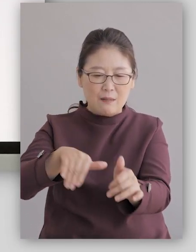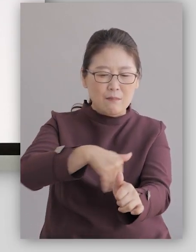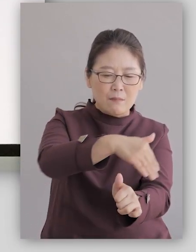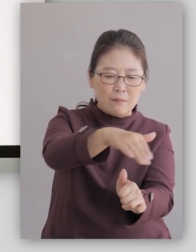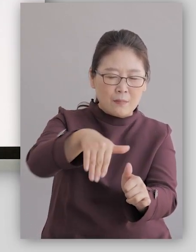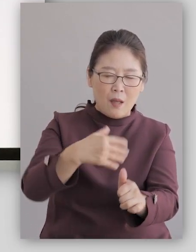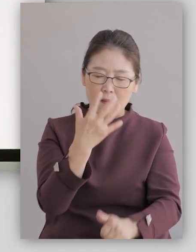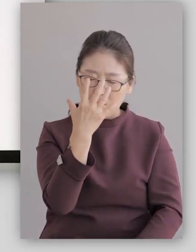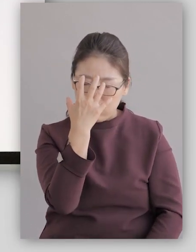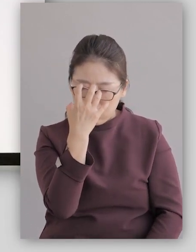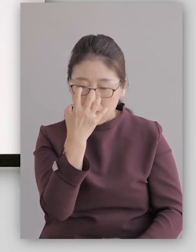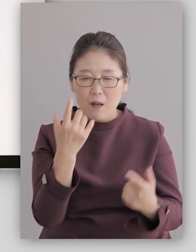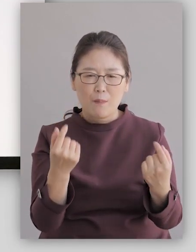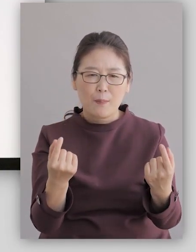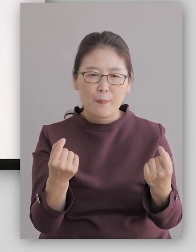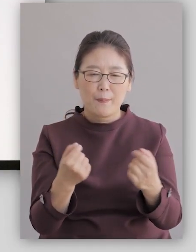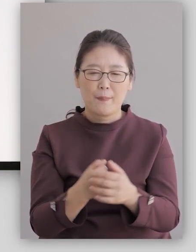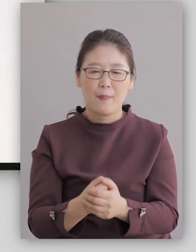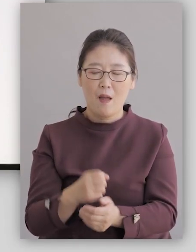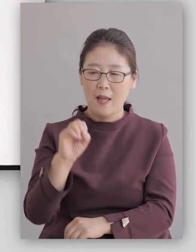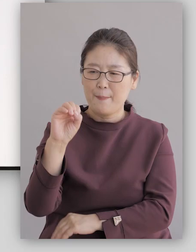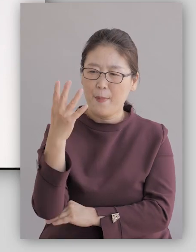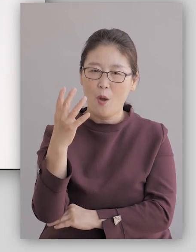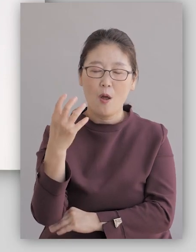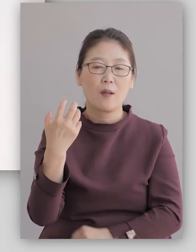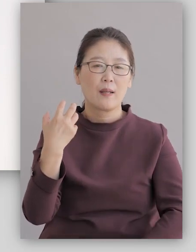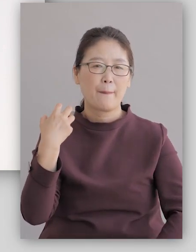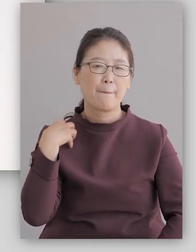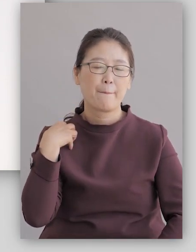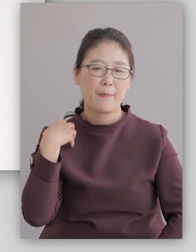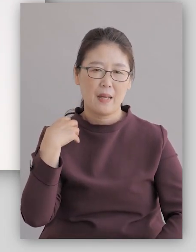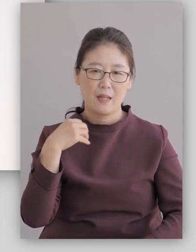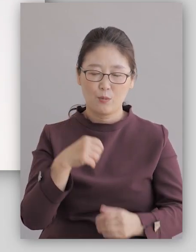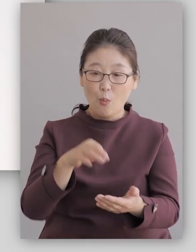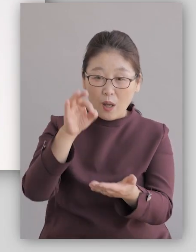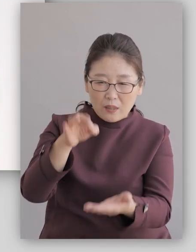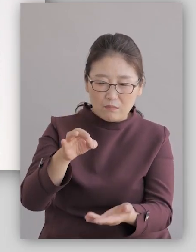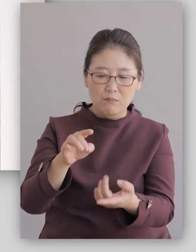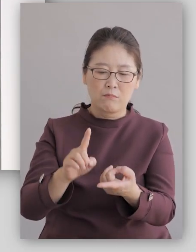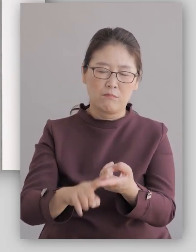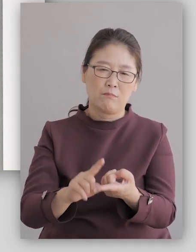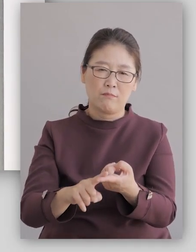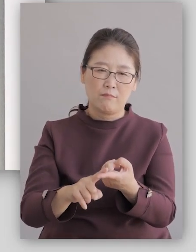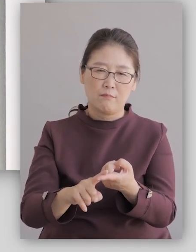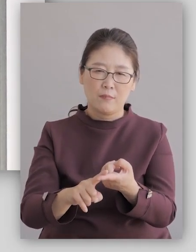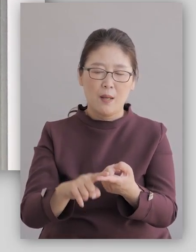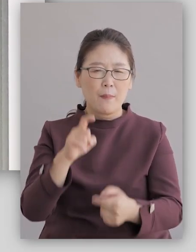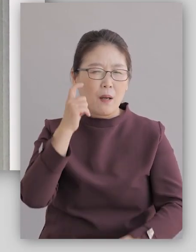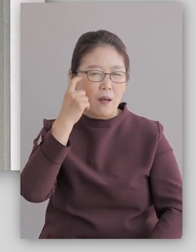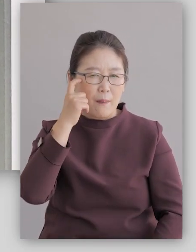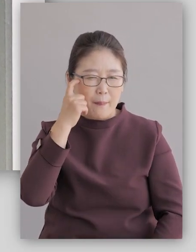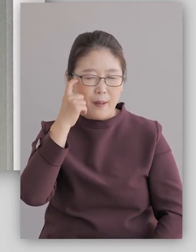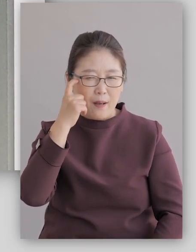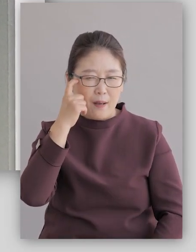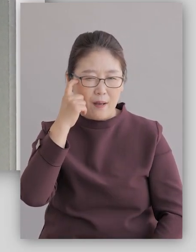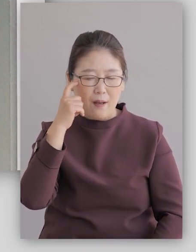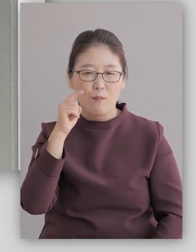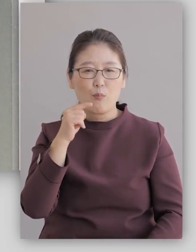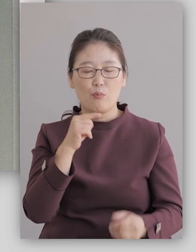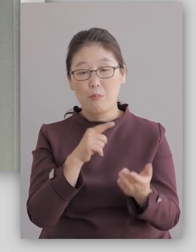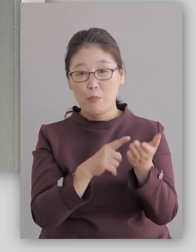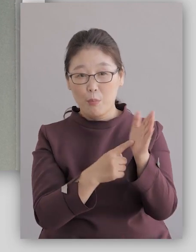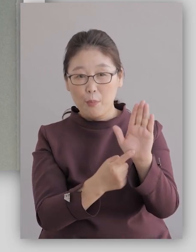시기에 언론의 역할과 그 가치와 존재에 대해서 한 번 더 접근하게 하는 방법으로